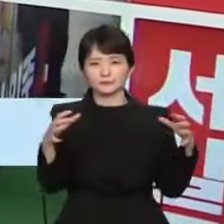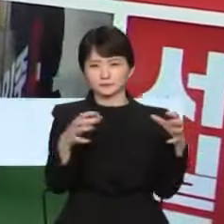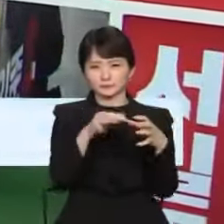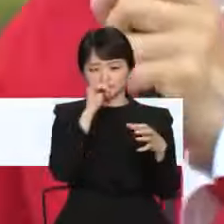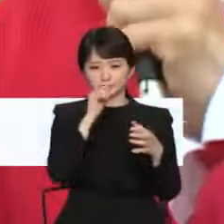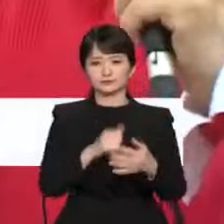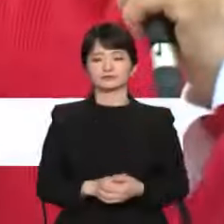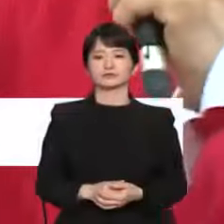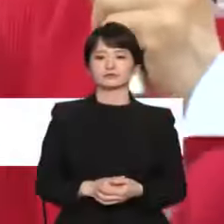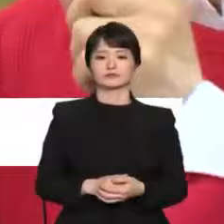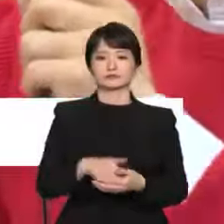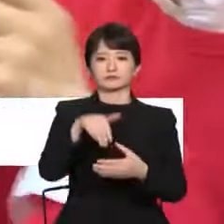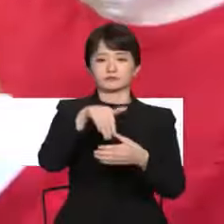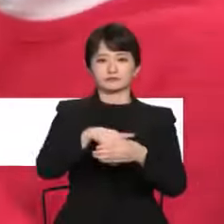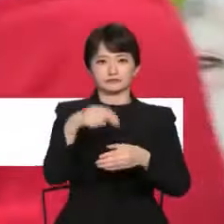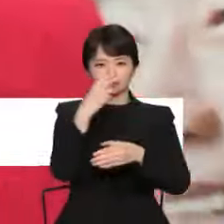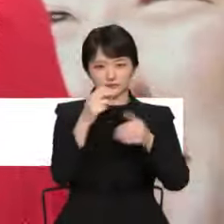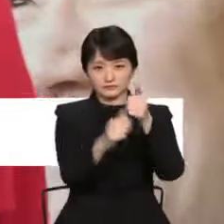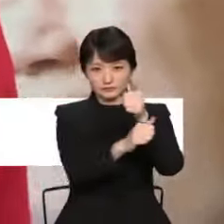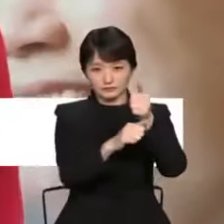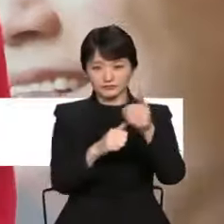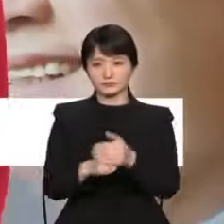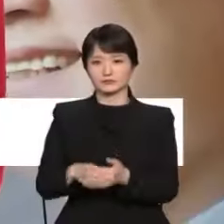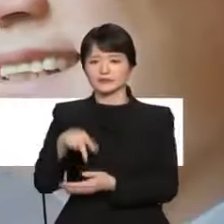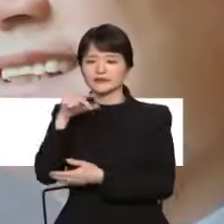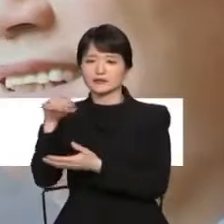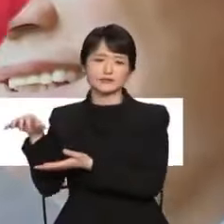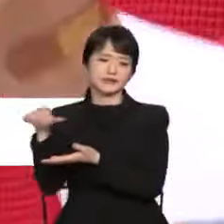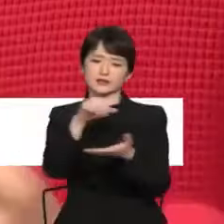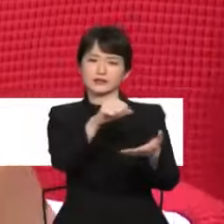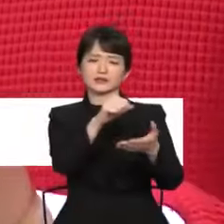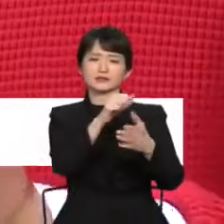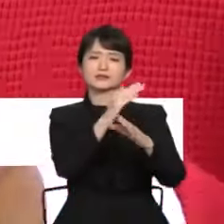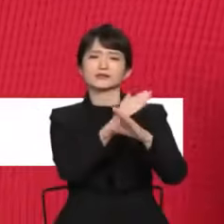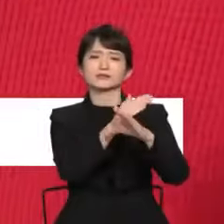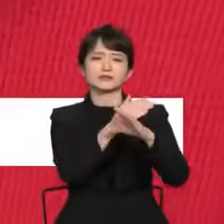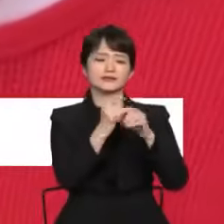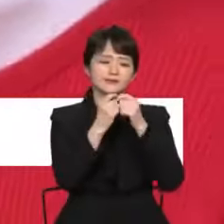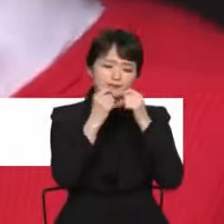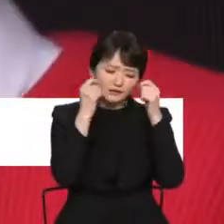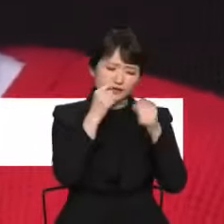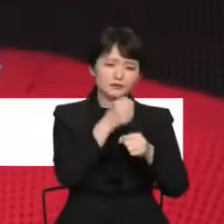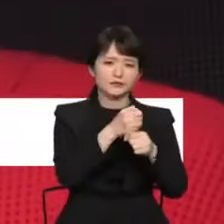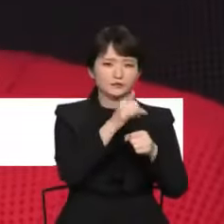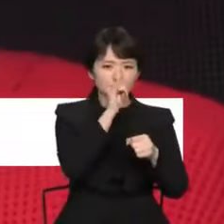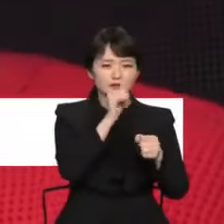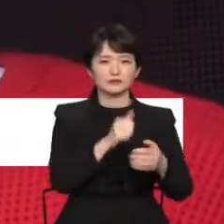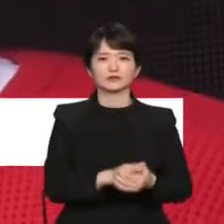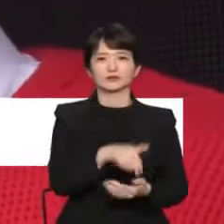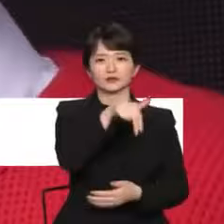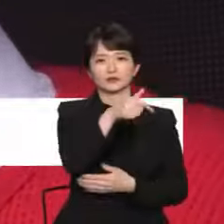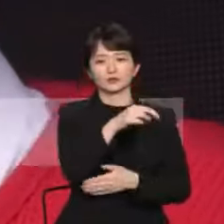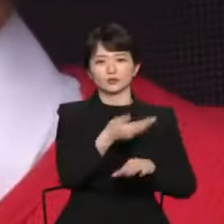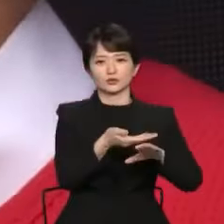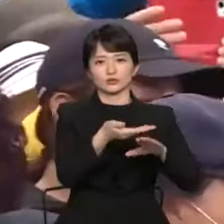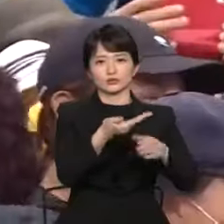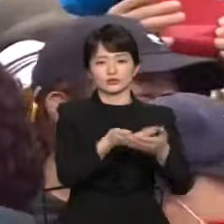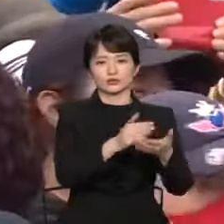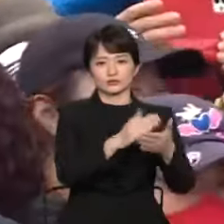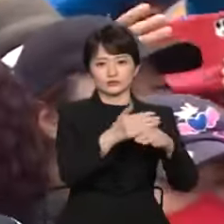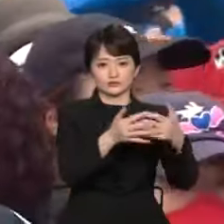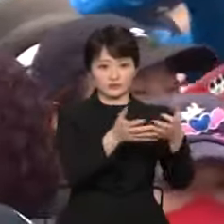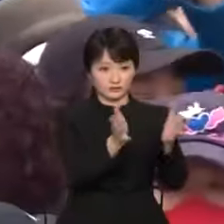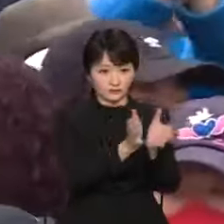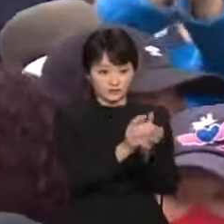야권이 선관위의 투표소 대파 반입 금지를 희화화한다며 이재명 민주당 대표와 조국 혁신당 대표를 겨냥해